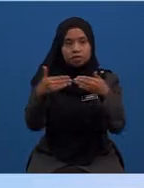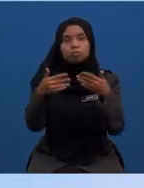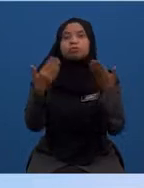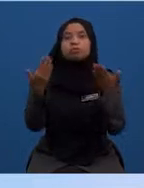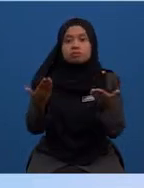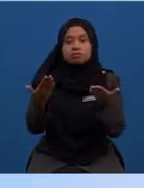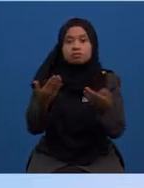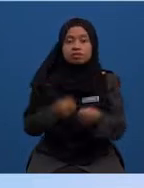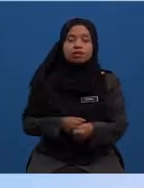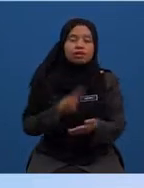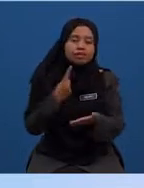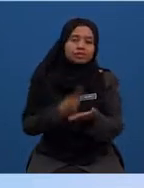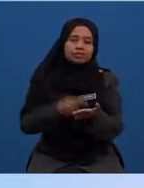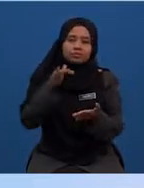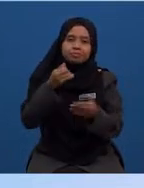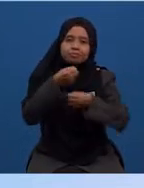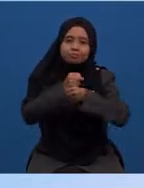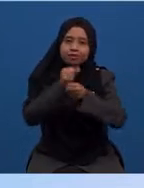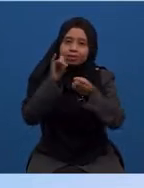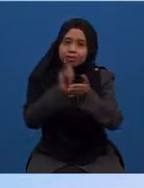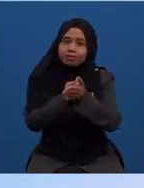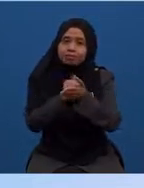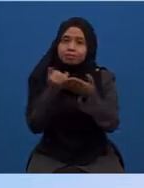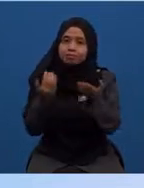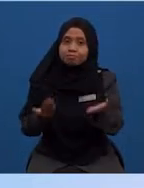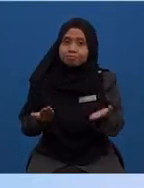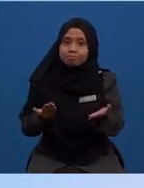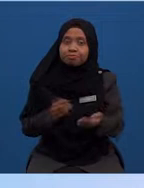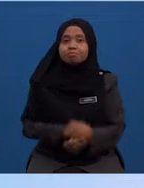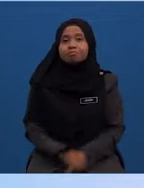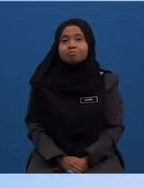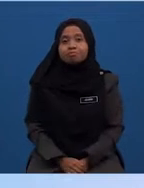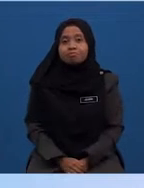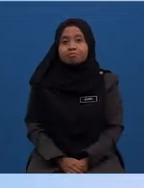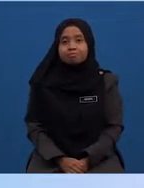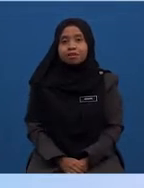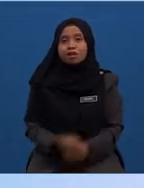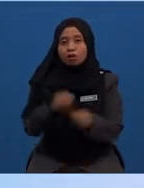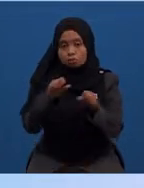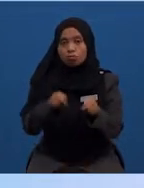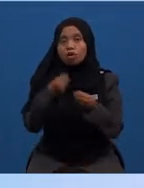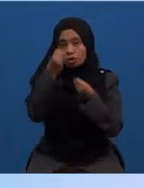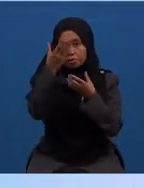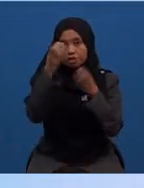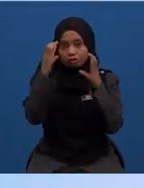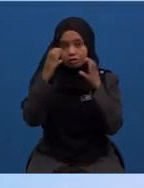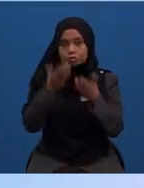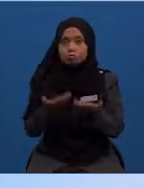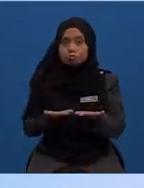bersambung? Apa ya bentuk dua dimensi yang telah terbentuk? Boleh beritahu cikgu?